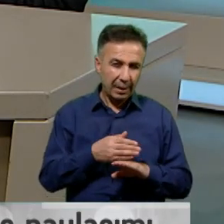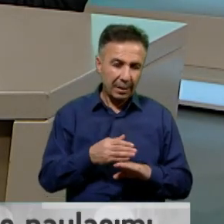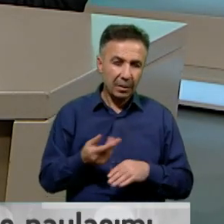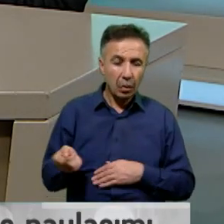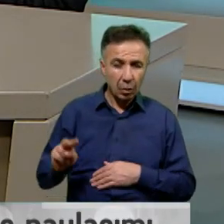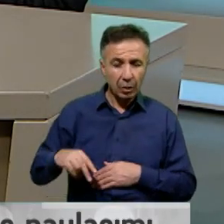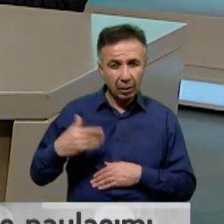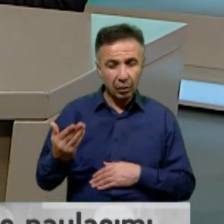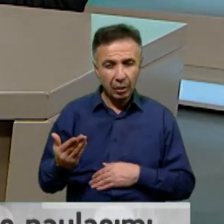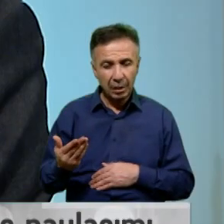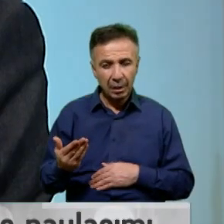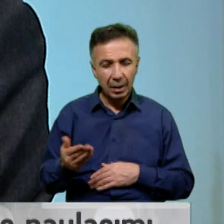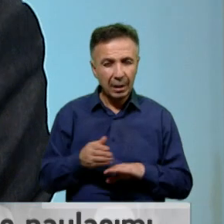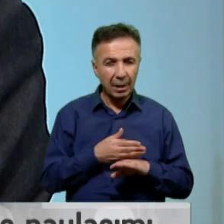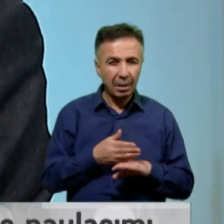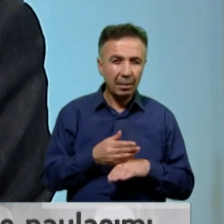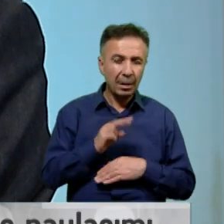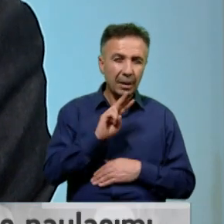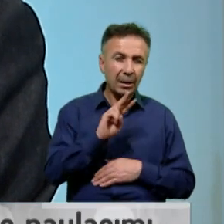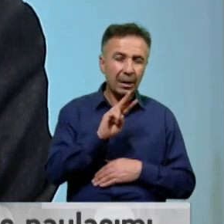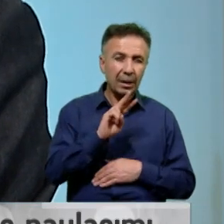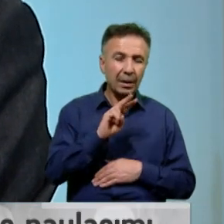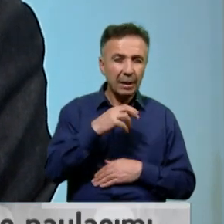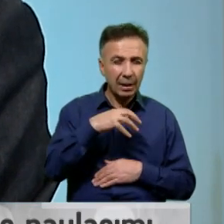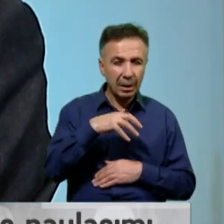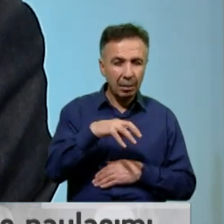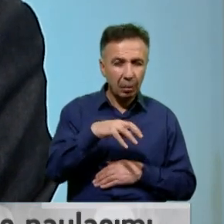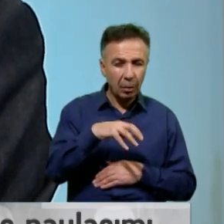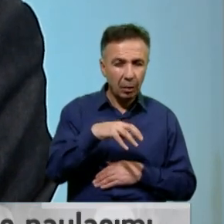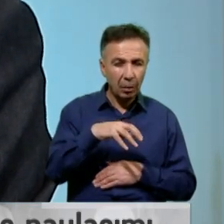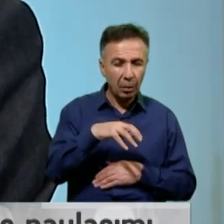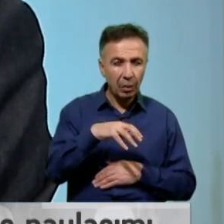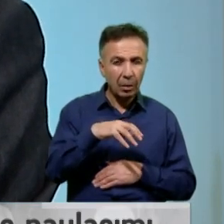vefatınızla birlikte kalan malın 2/3'ü kızlara,